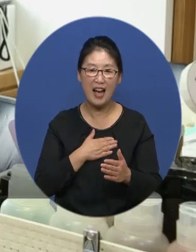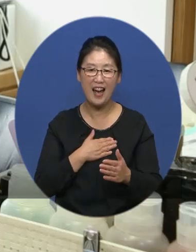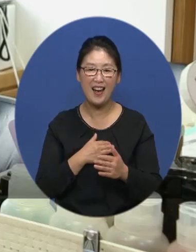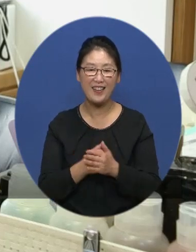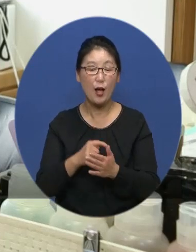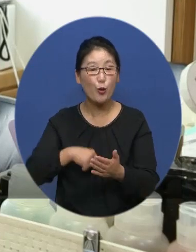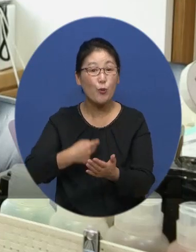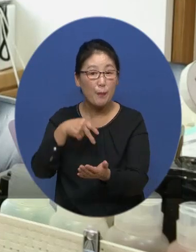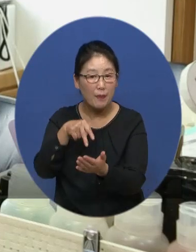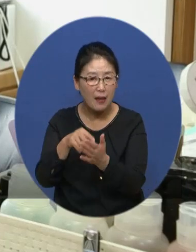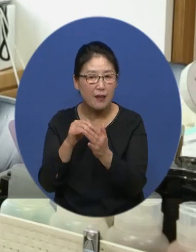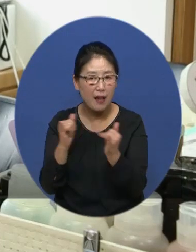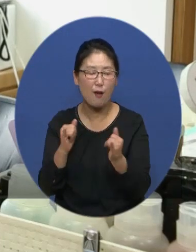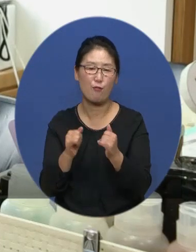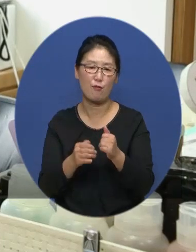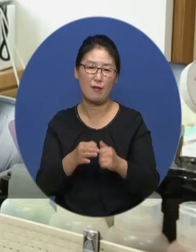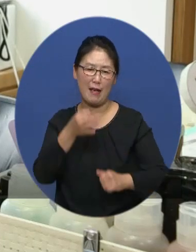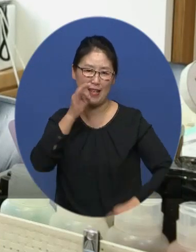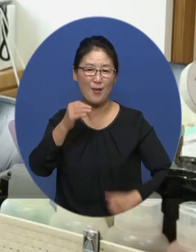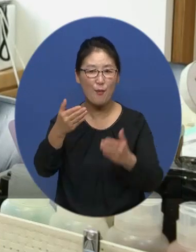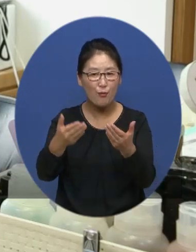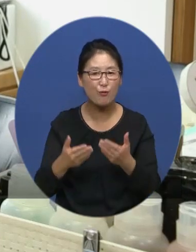대해서 그게 좋은 것 같아요.